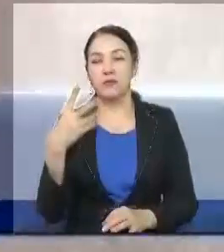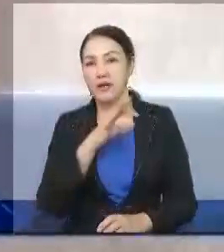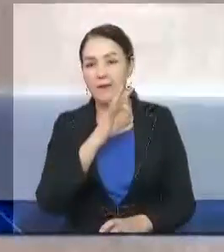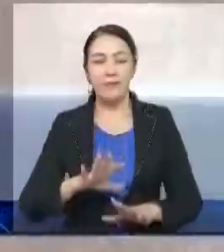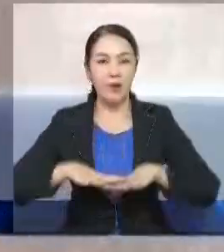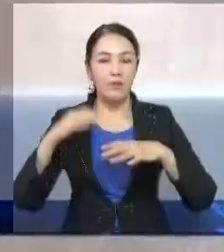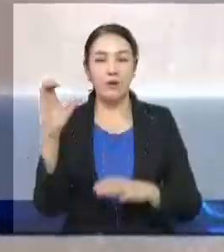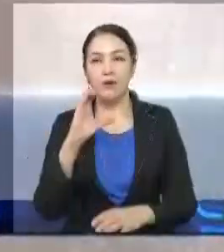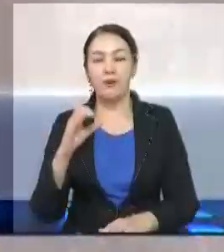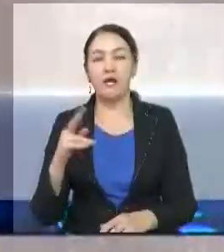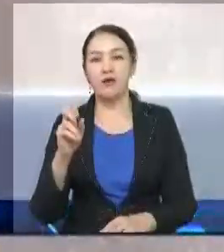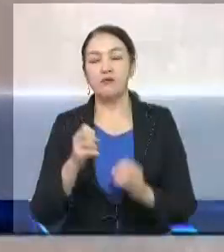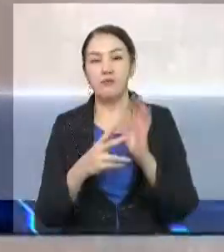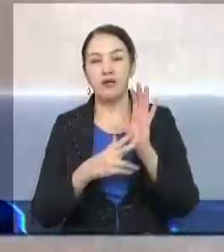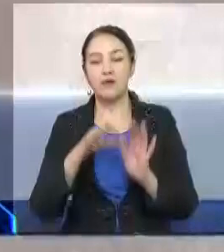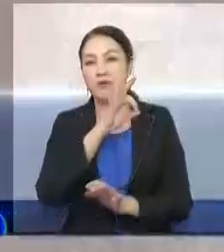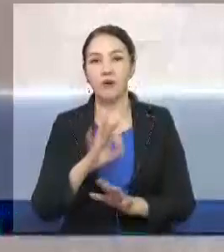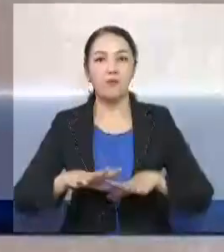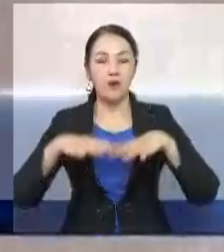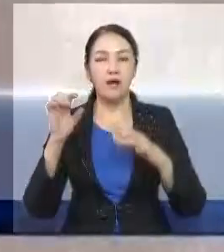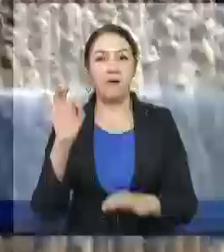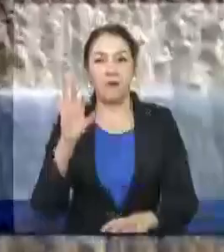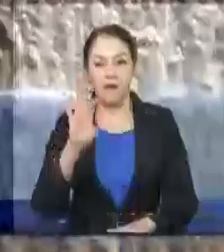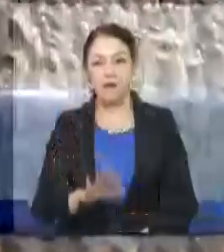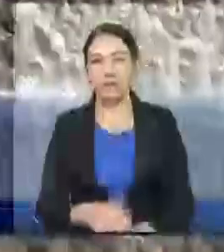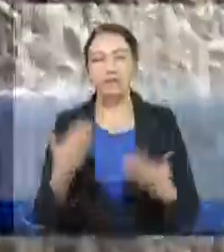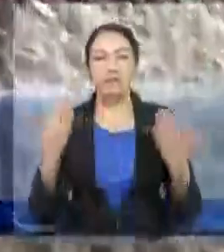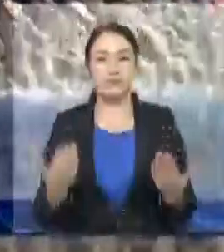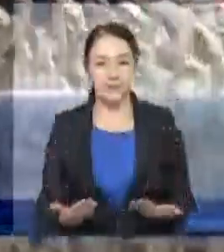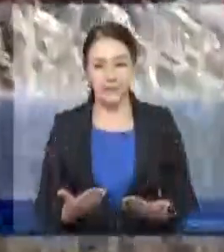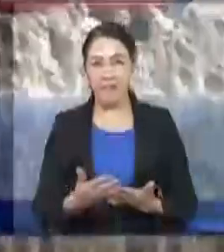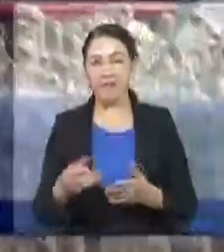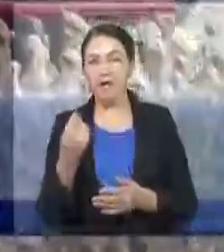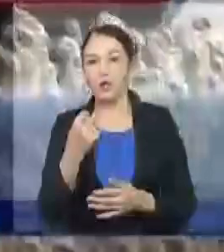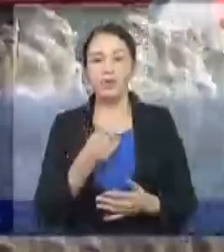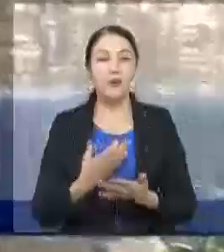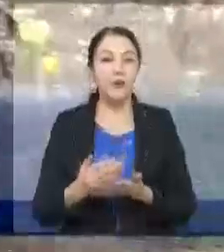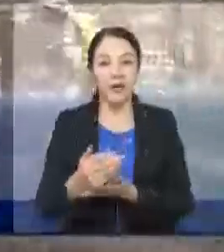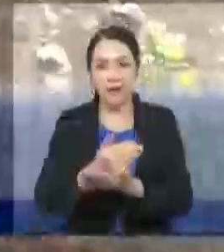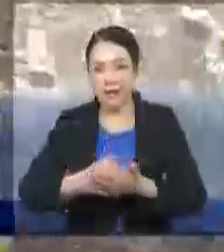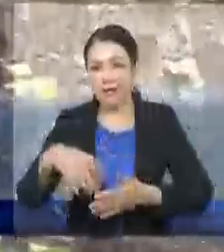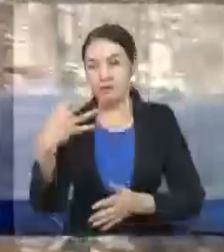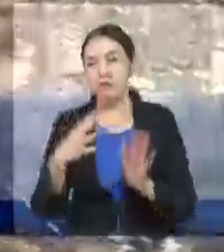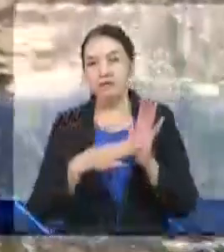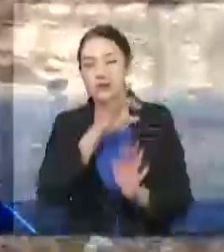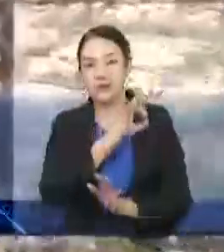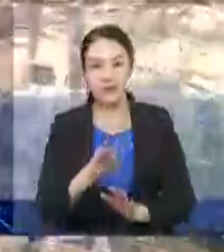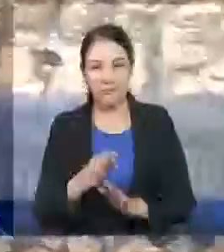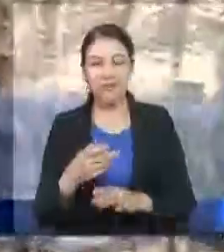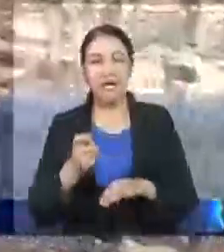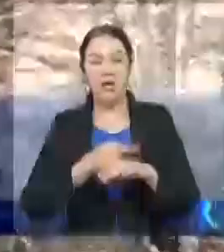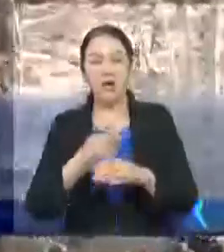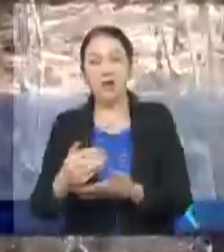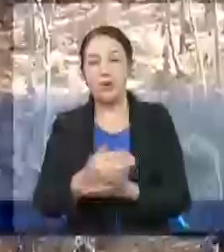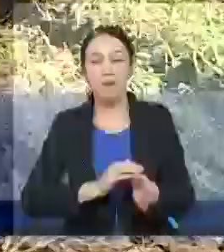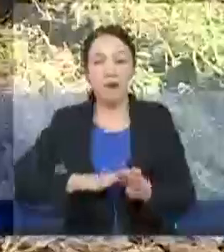404% больше в сентябре и на 218% больше в октябре. На сегодняшний день масличные культуры убраны на 49%. Картофель